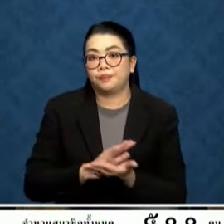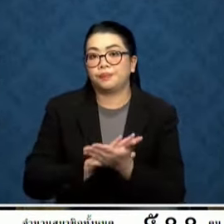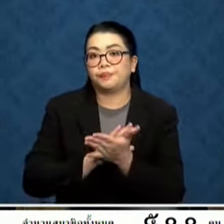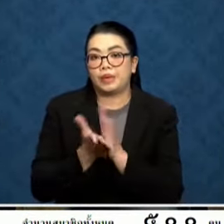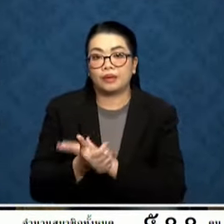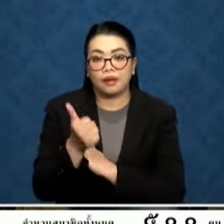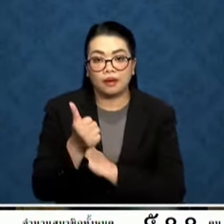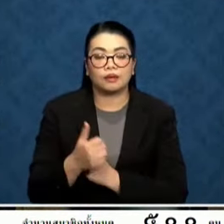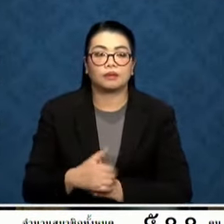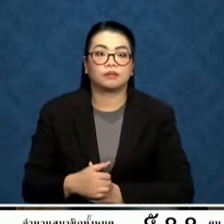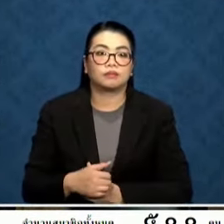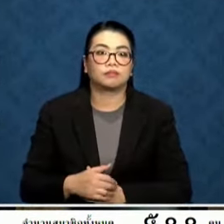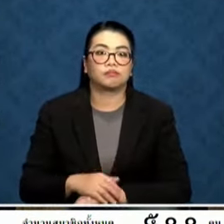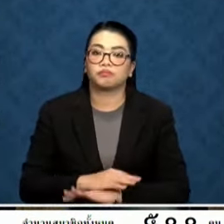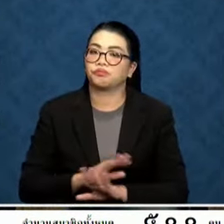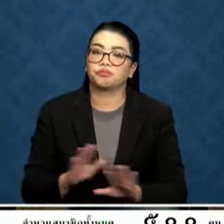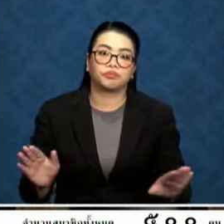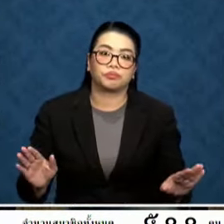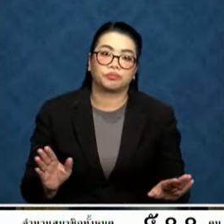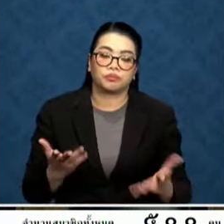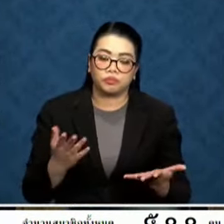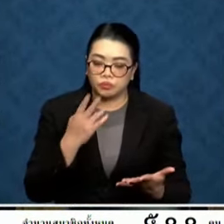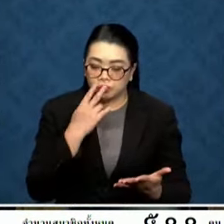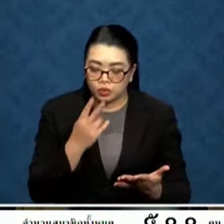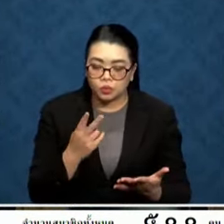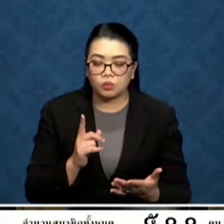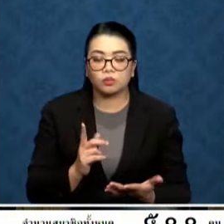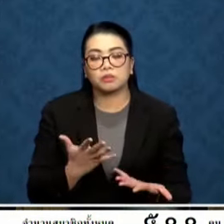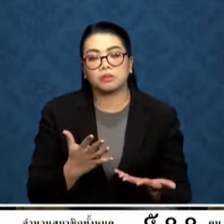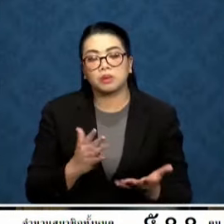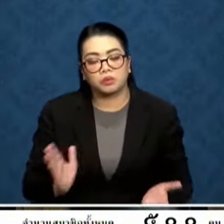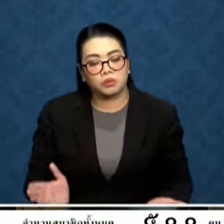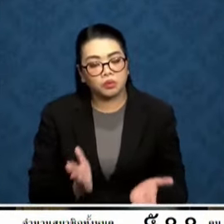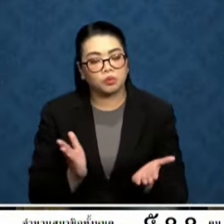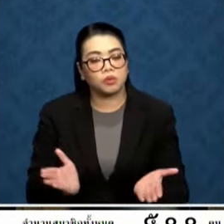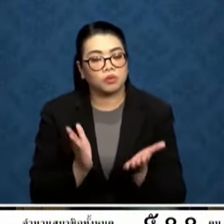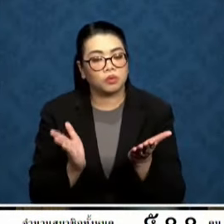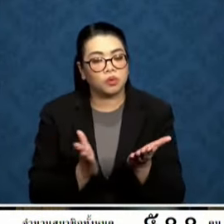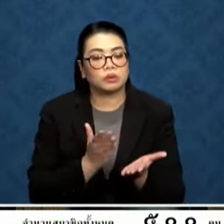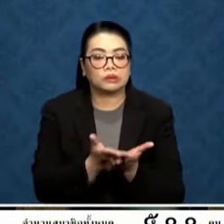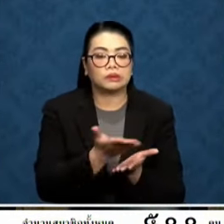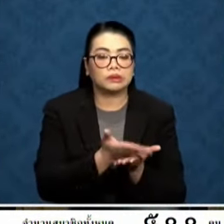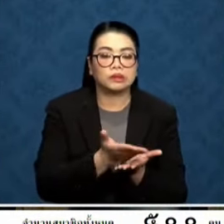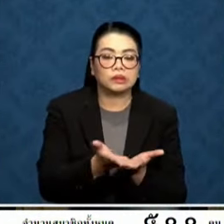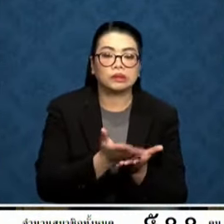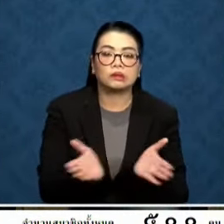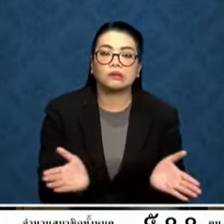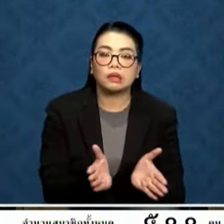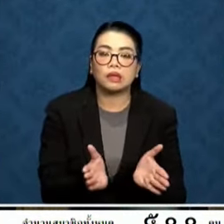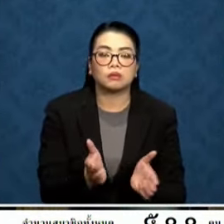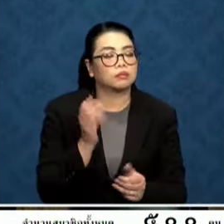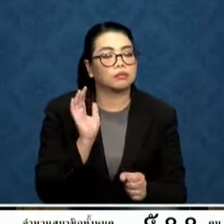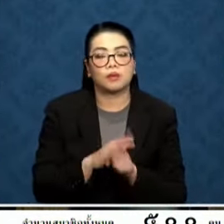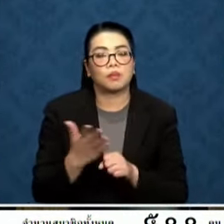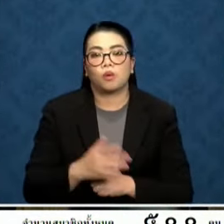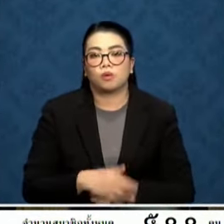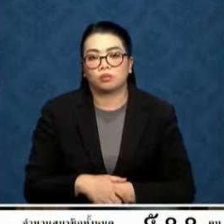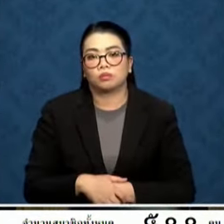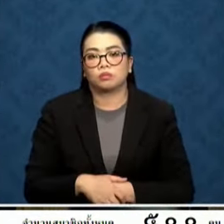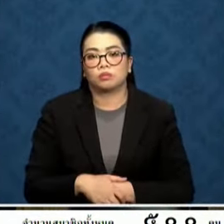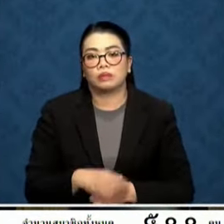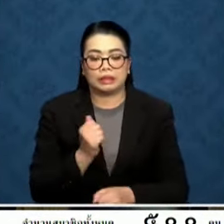นี้ไม่สามารถอาศัยลำพังเพียงการกระตุ้นการบริโภคระยะสั้นที่ไม่ได้เกิด